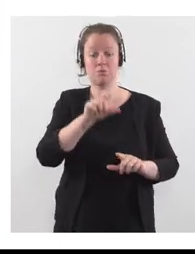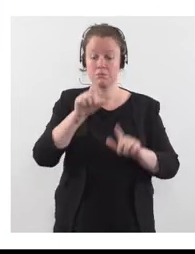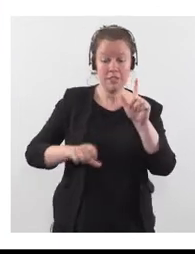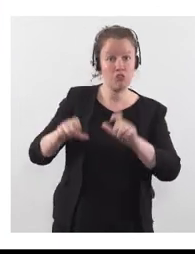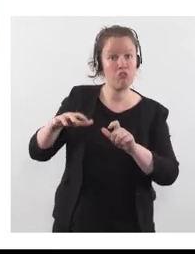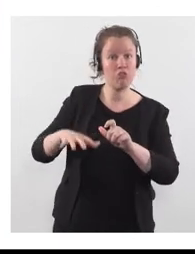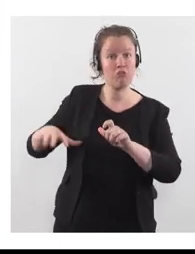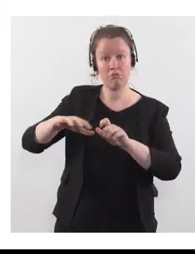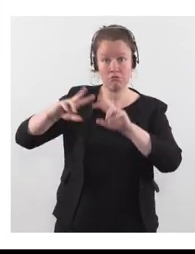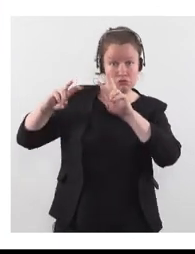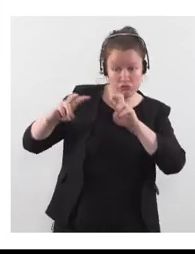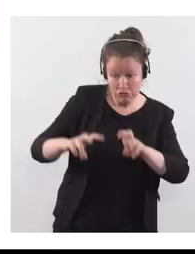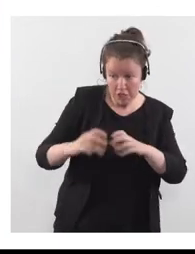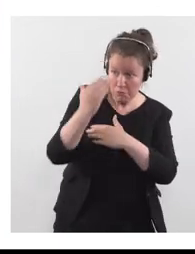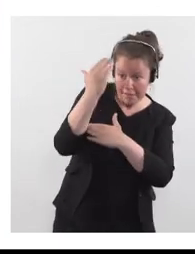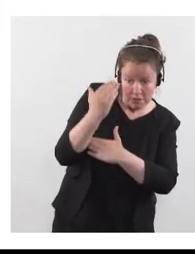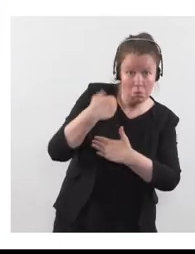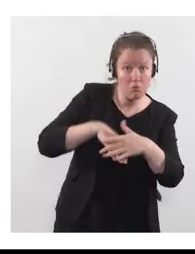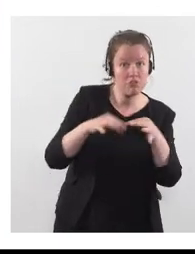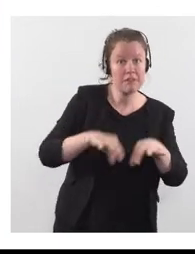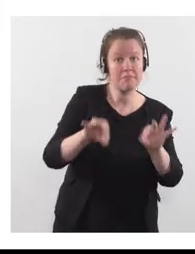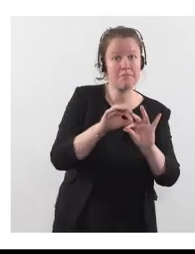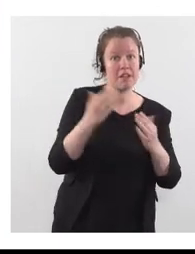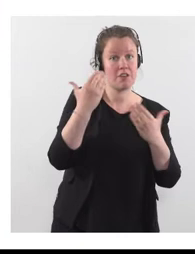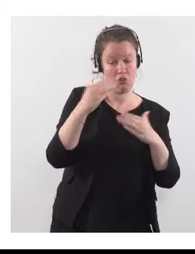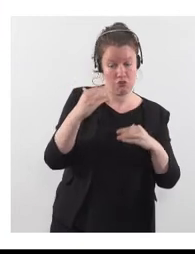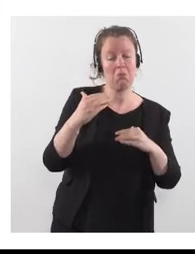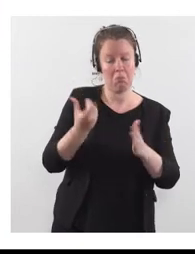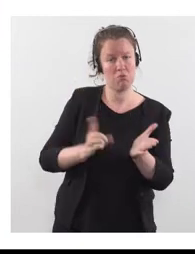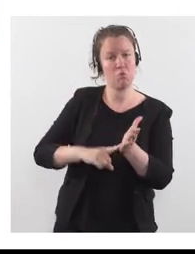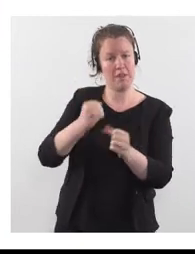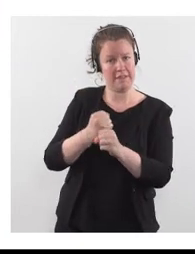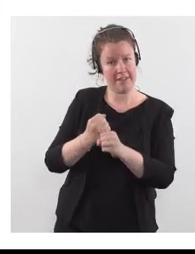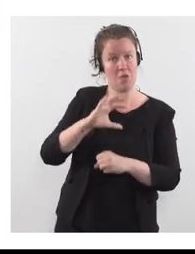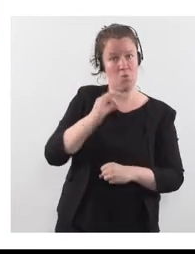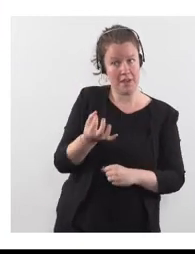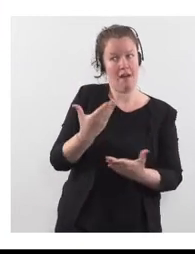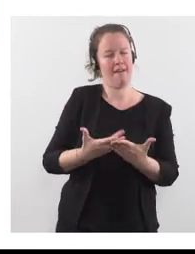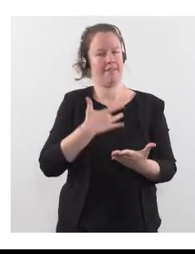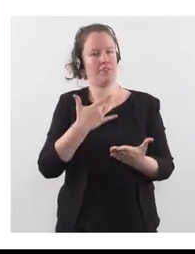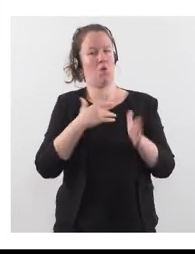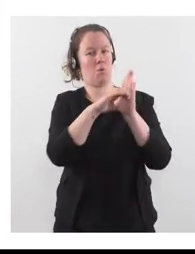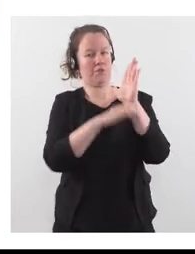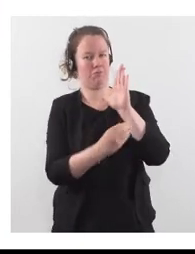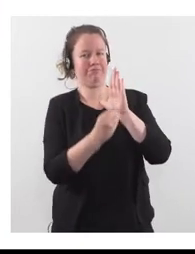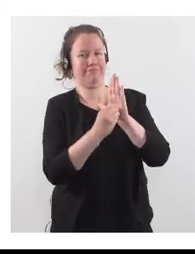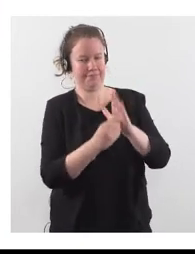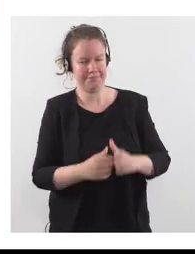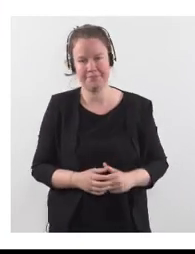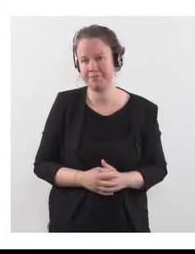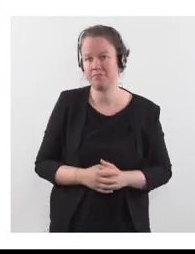asile ce droit. Donc, après cette décision, nous avons commencé à remarquer qu'il y avait des barrières, des obstacles auxquels étaient